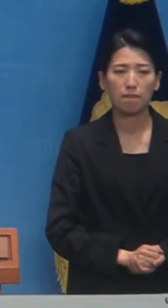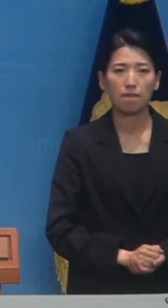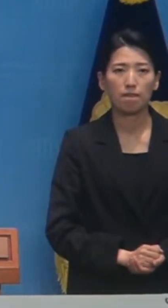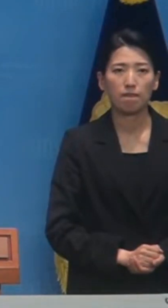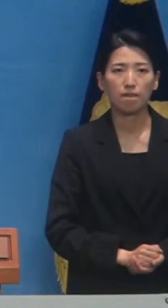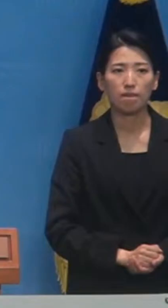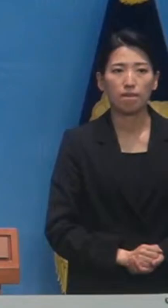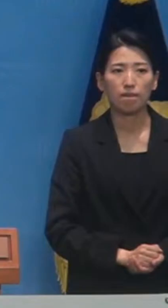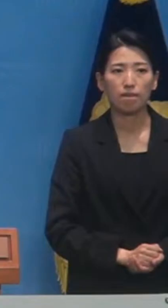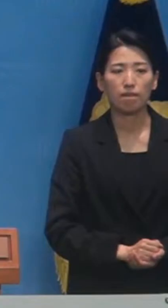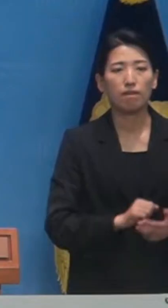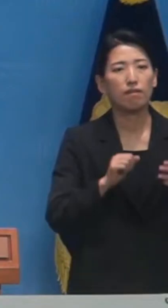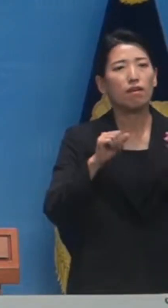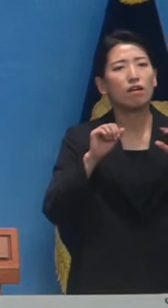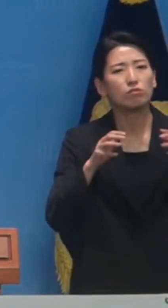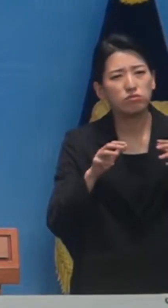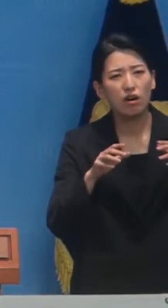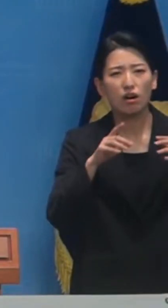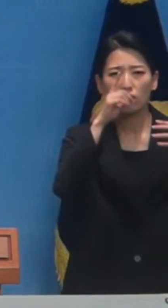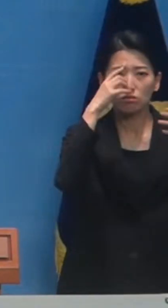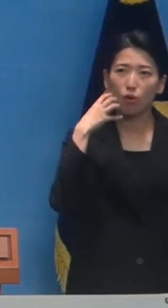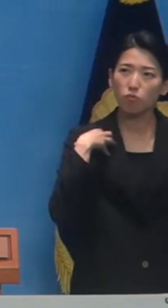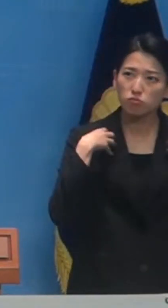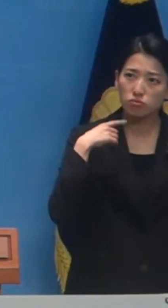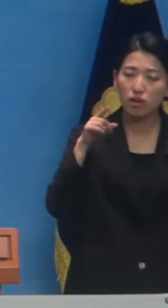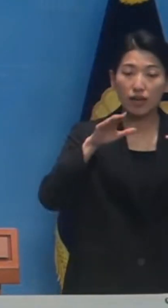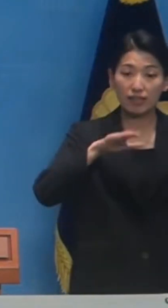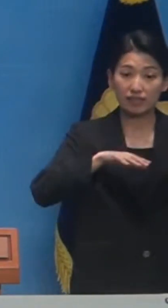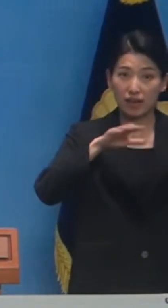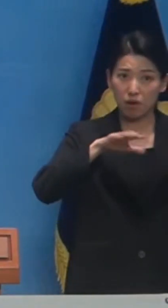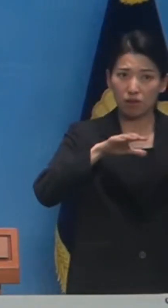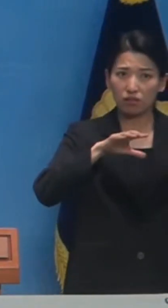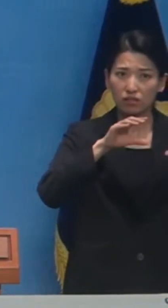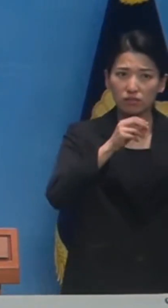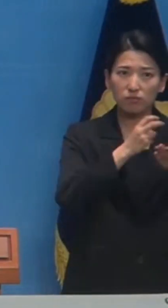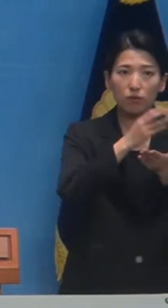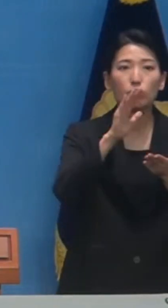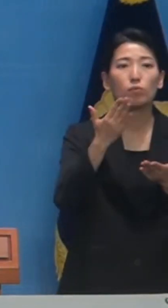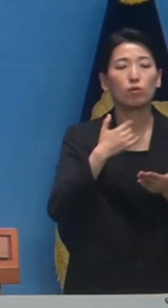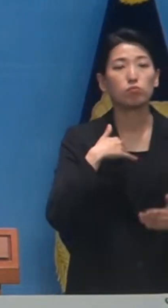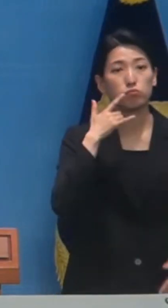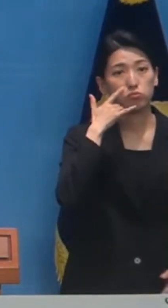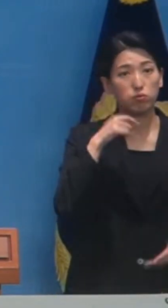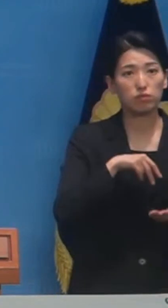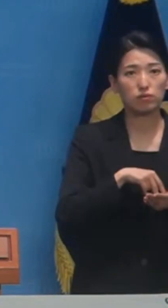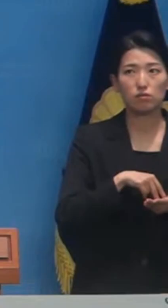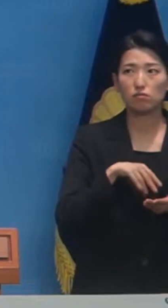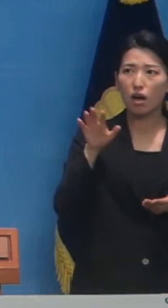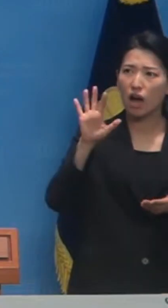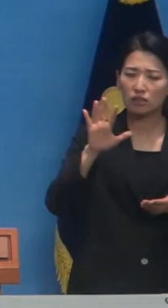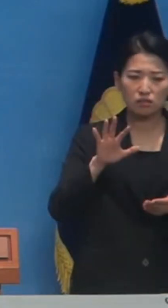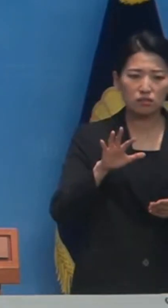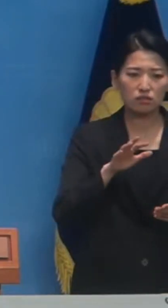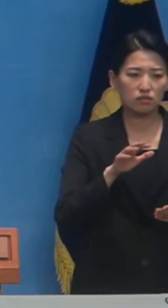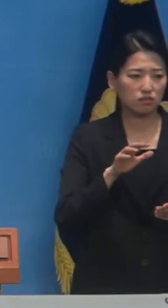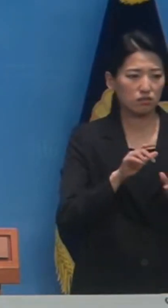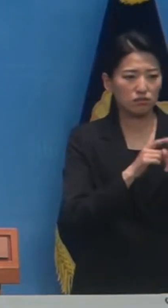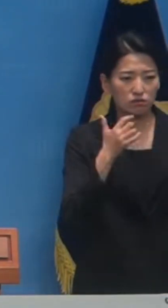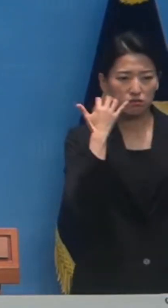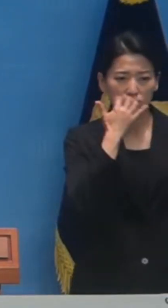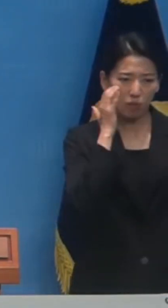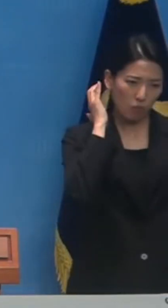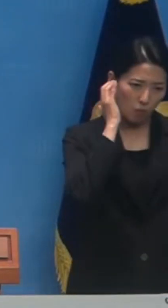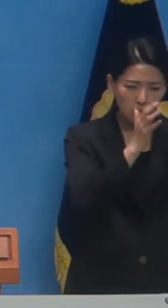기관에 차별 시정 의무를 부여하고 있어 부모가 다음과 같은 일을 할 경우 조사, 제재, 신고의 대상이 될